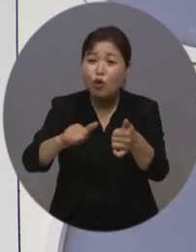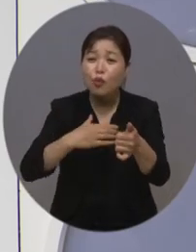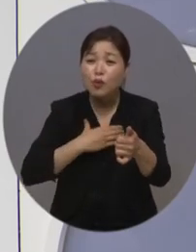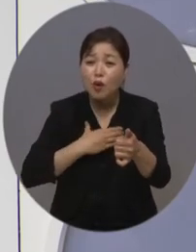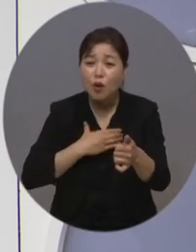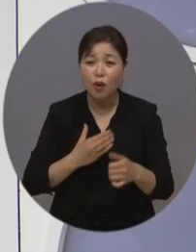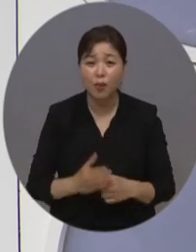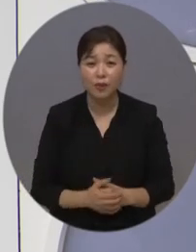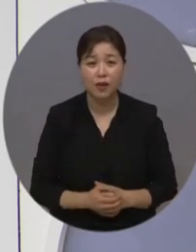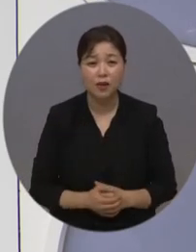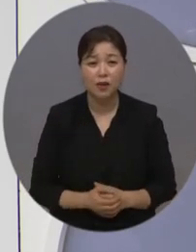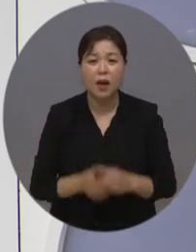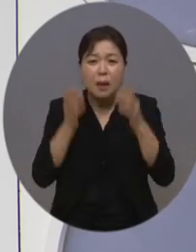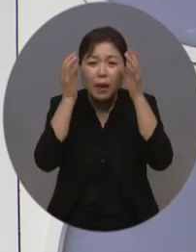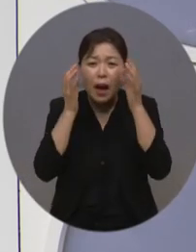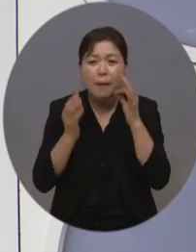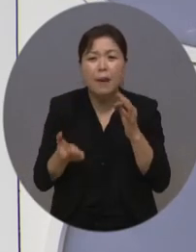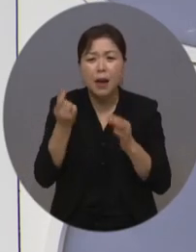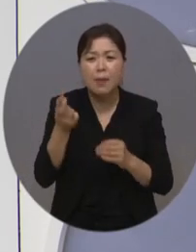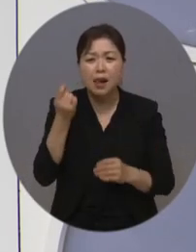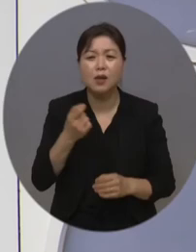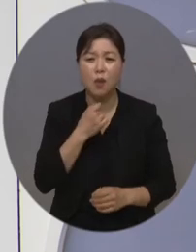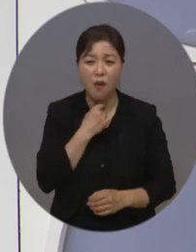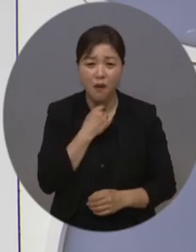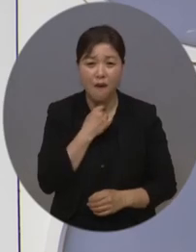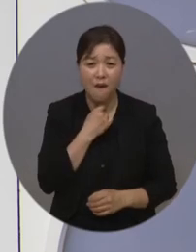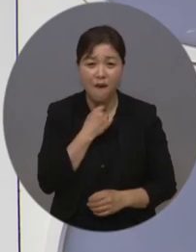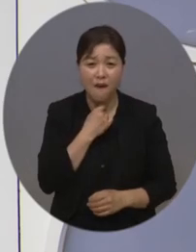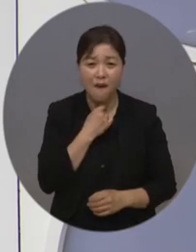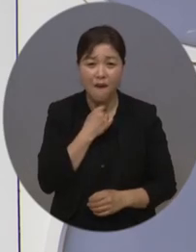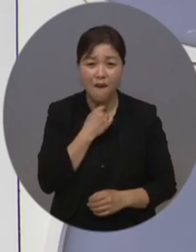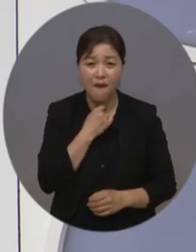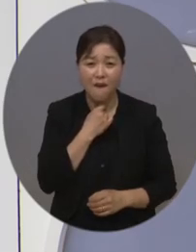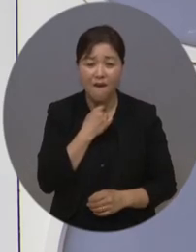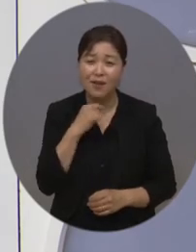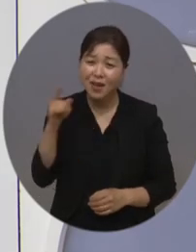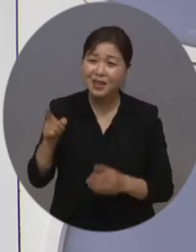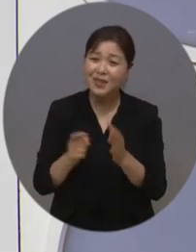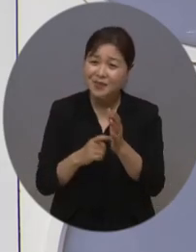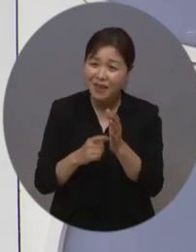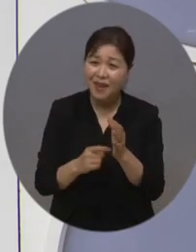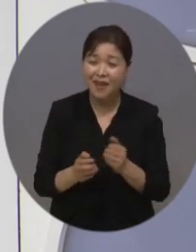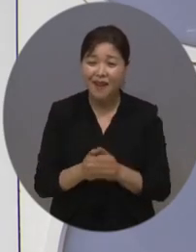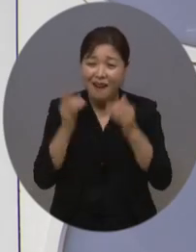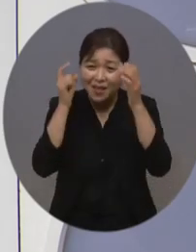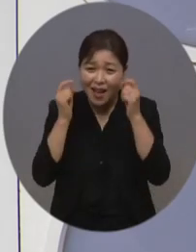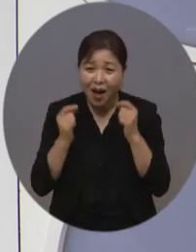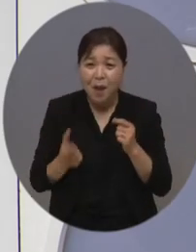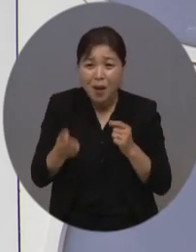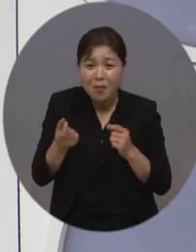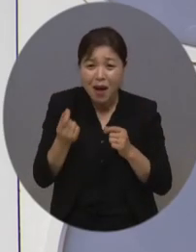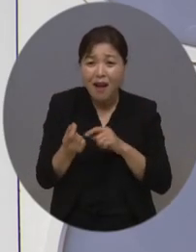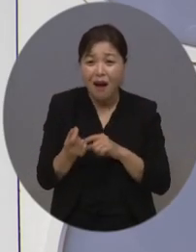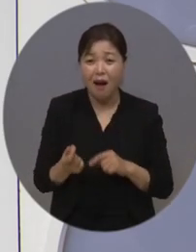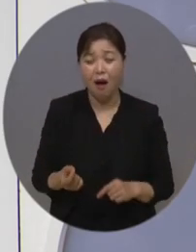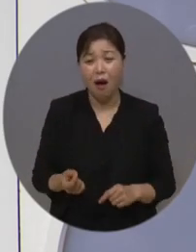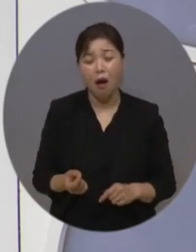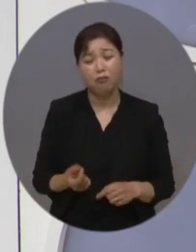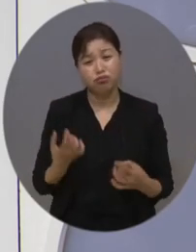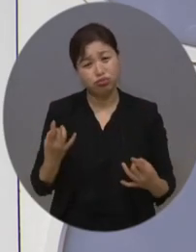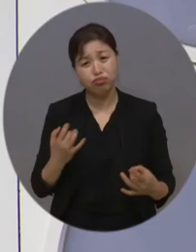그러니까 땀을 좀 빨리 흘려야 되겠다는 겁니다. 자기가 좀 급해요. 이게 땀을 빨리 흘리고 그냥 가만히 있어도 땀이